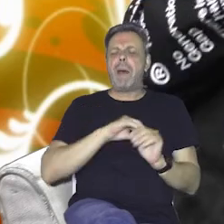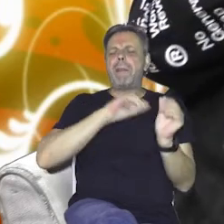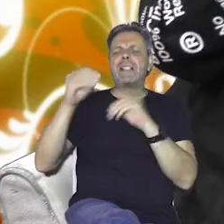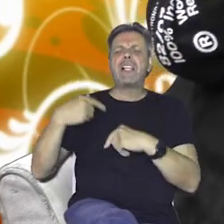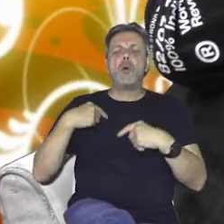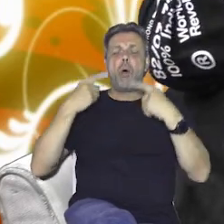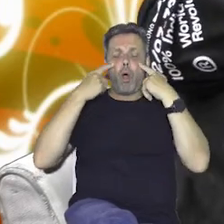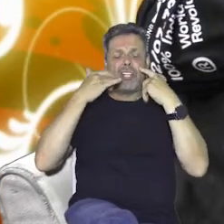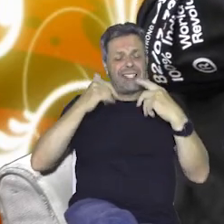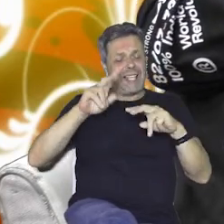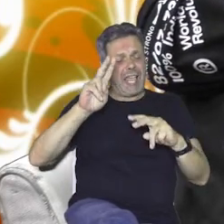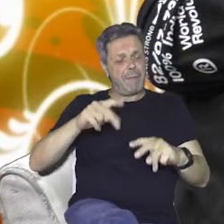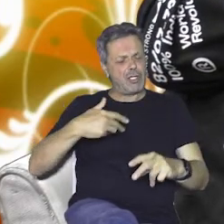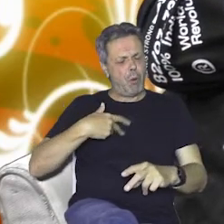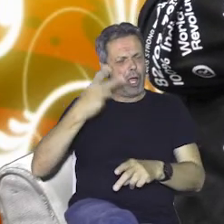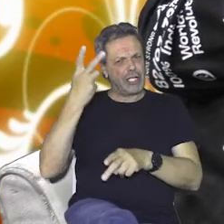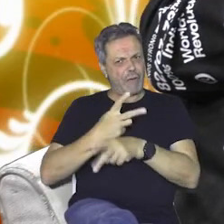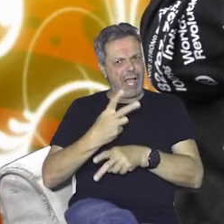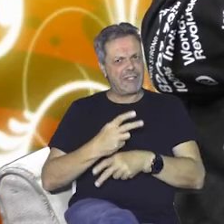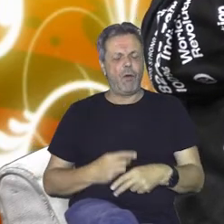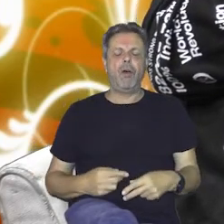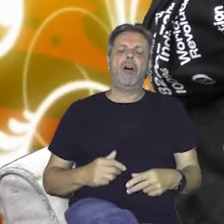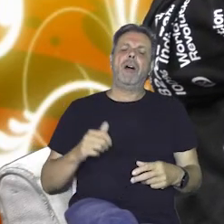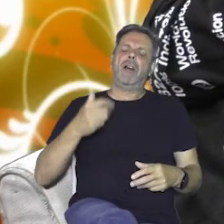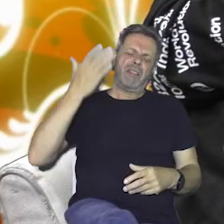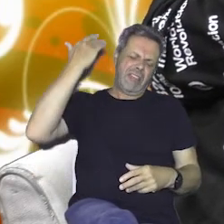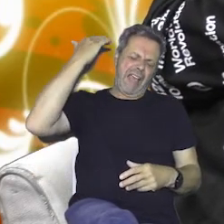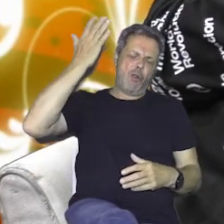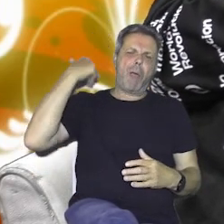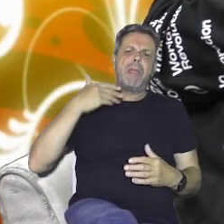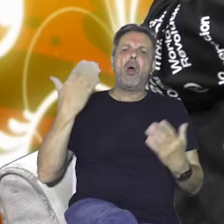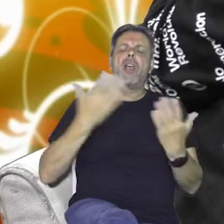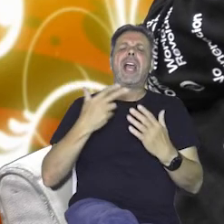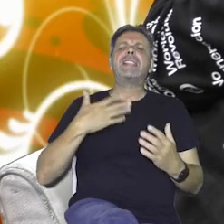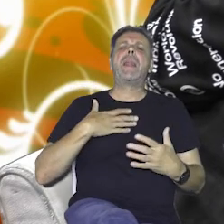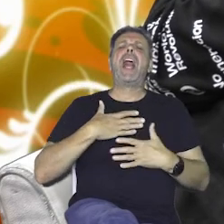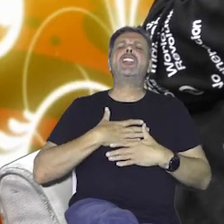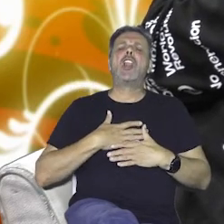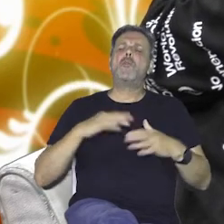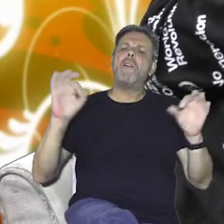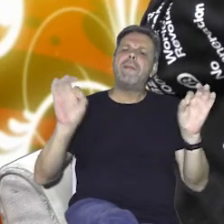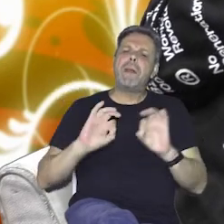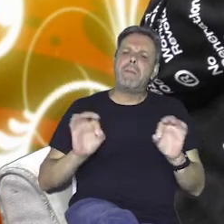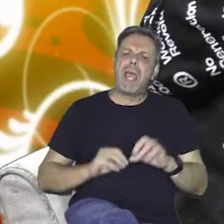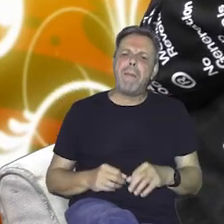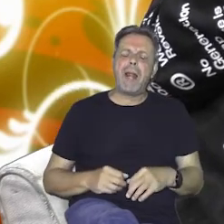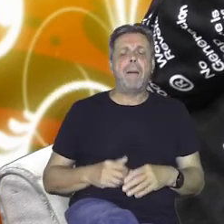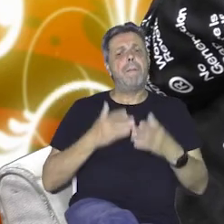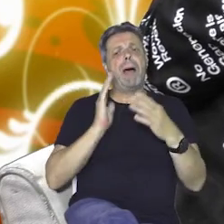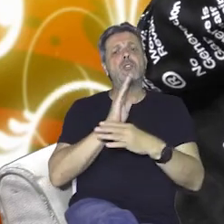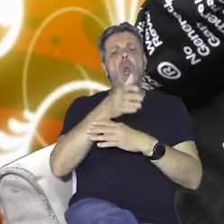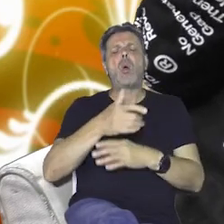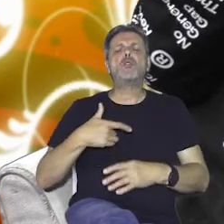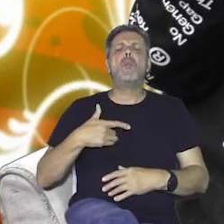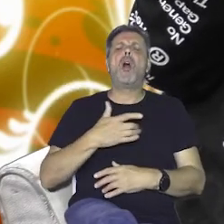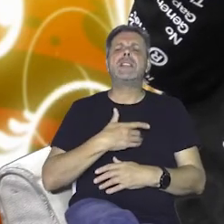i od sad nosiš moje državljanstvo. Jer davno je bilo to kad se naša ljubav pripremala, pa su ti na ulazu moje